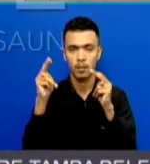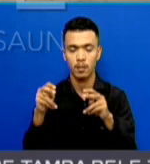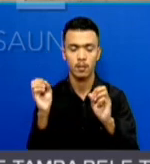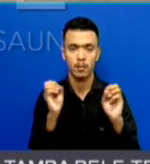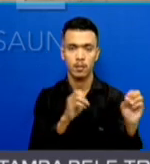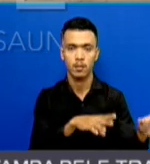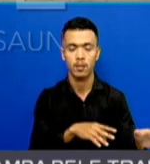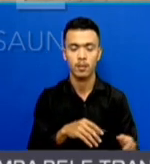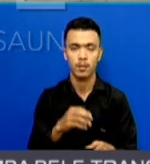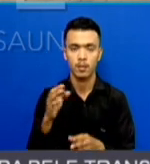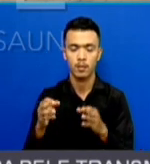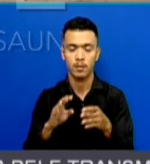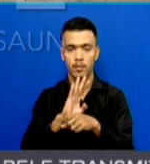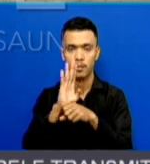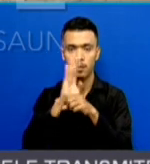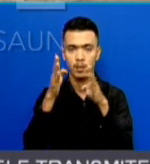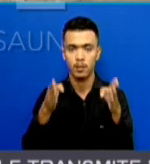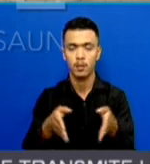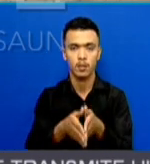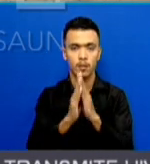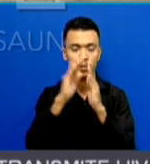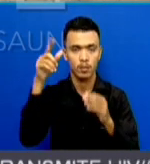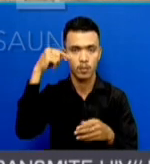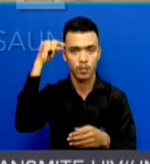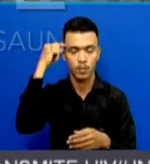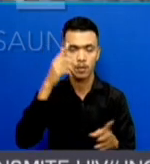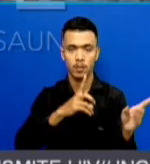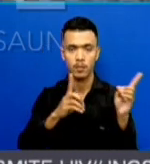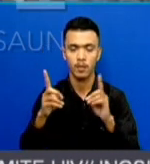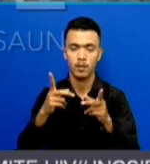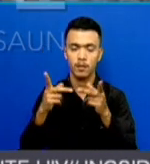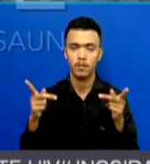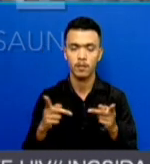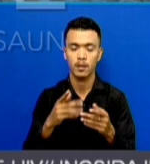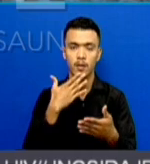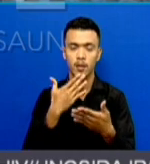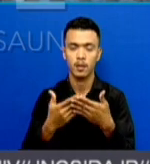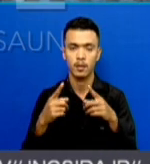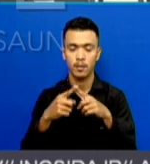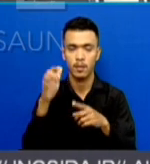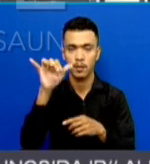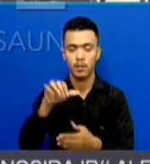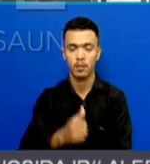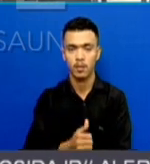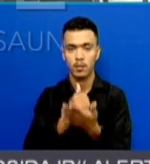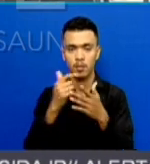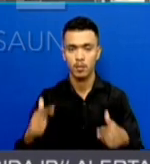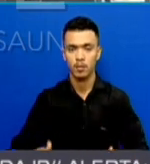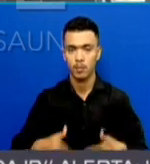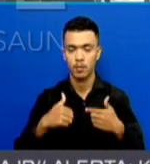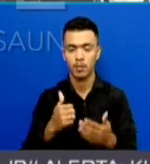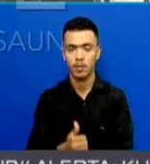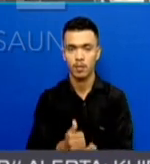pe. Tambane negosiante sira usuba governo atu kria kondisaun nebe dignu basira, hodi facilita sira buka moris, hodi sustenta